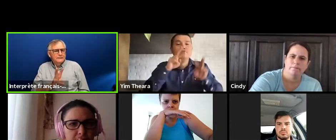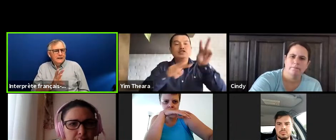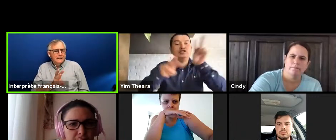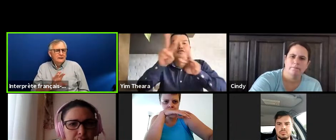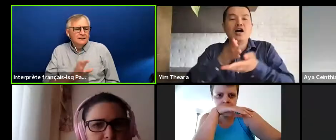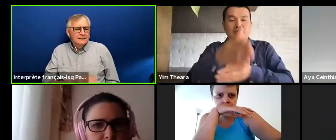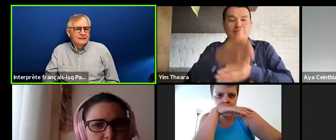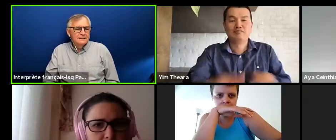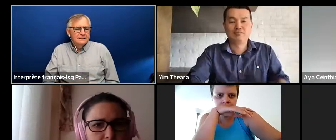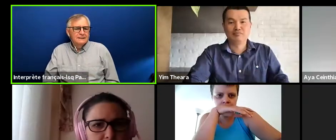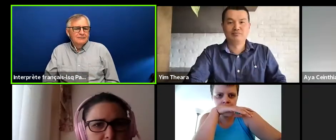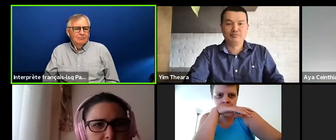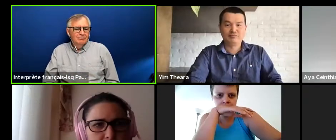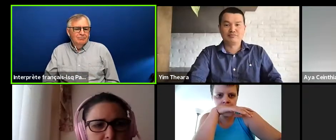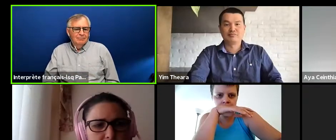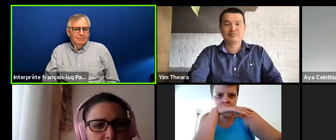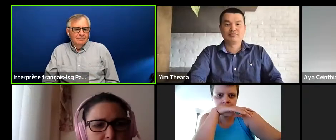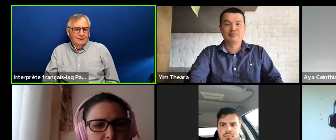approximatif 5 à 6.